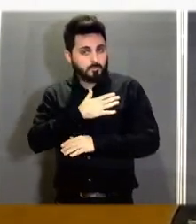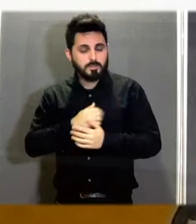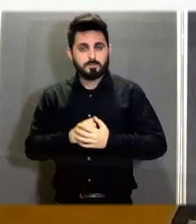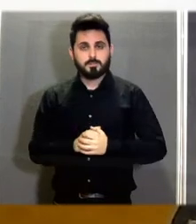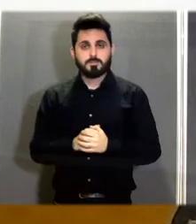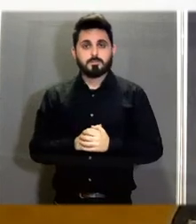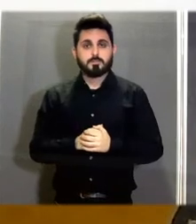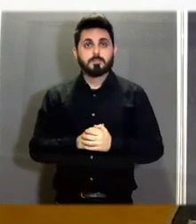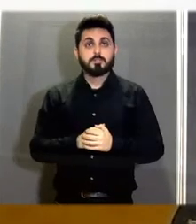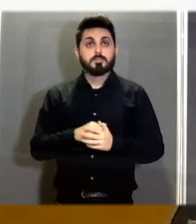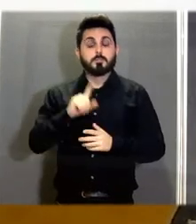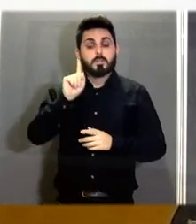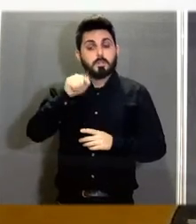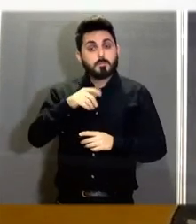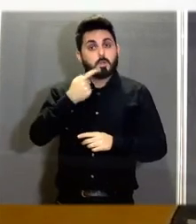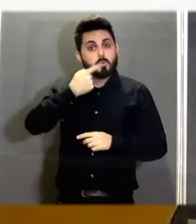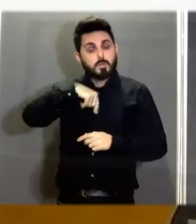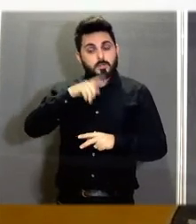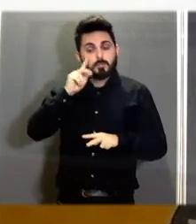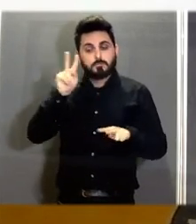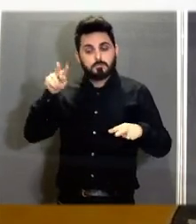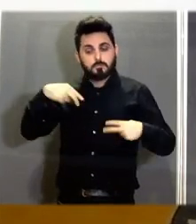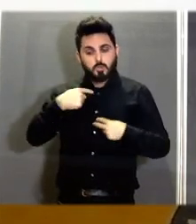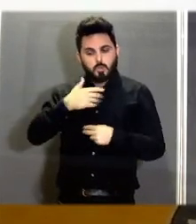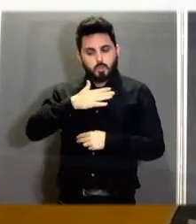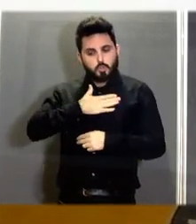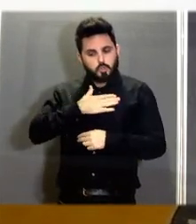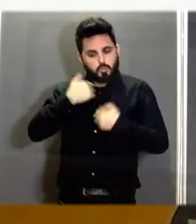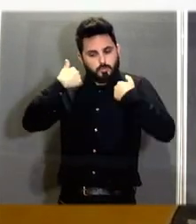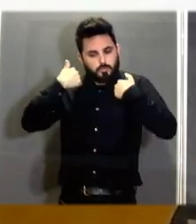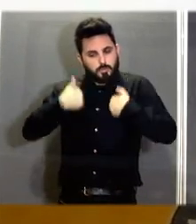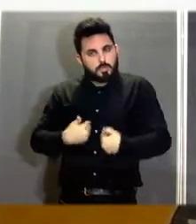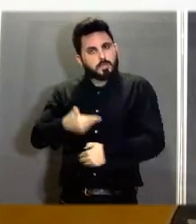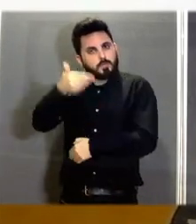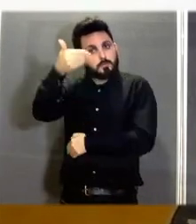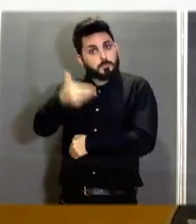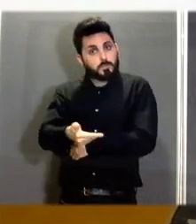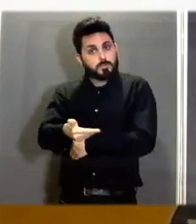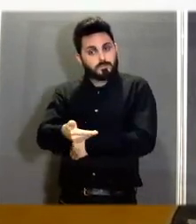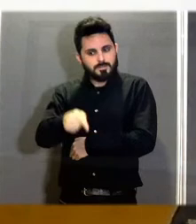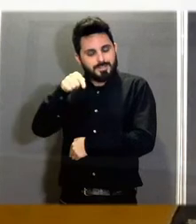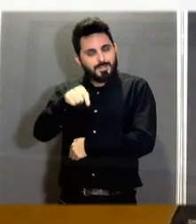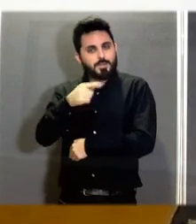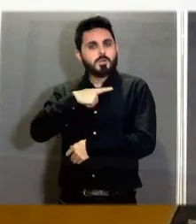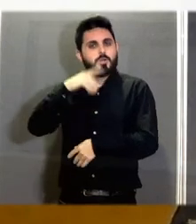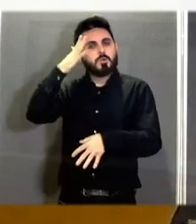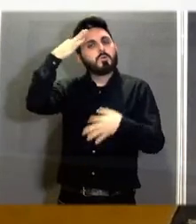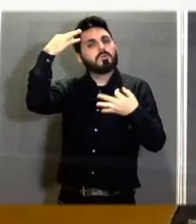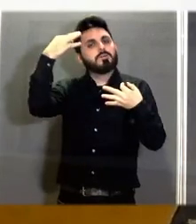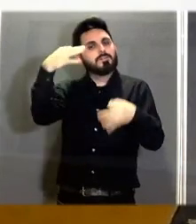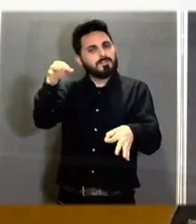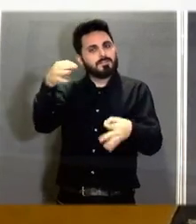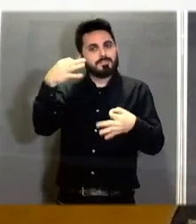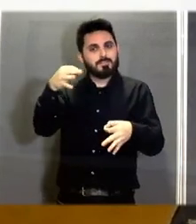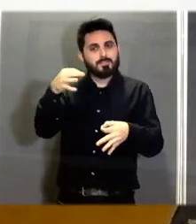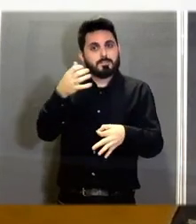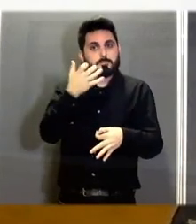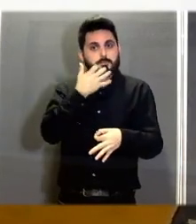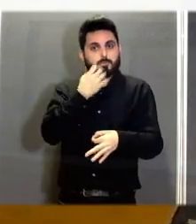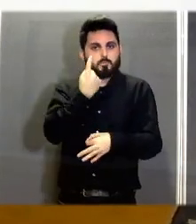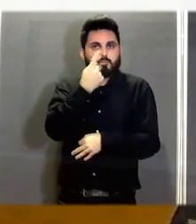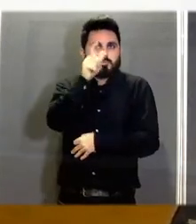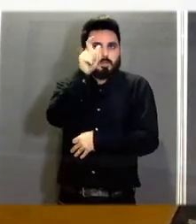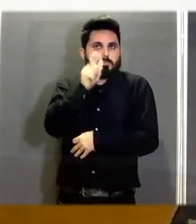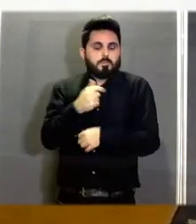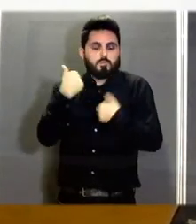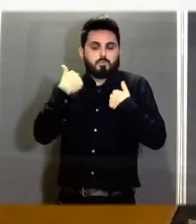que tu mateix transcendeixes tu mateix, que és el que té sentit. És a dir, una persona per si sola